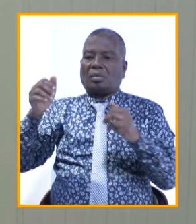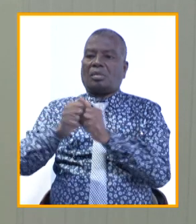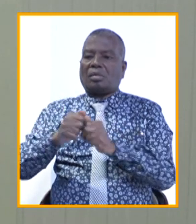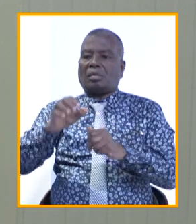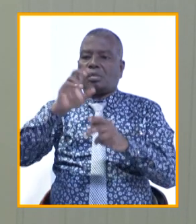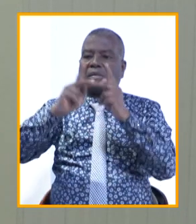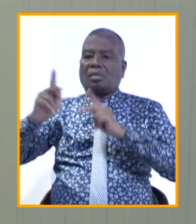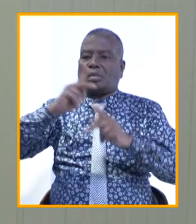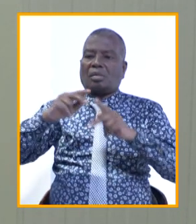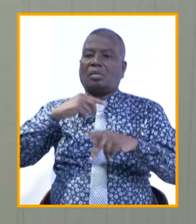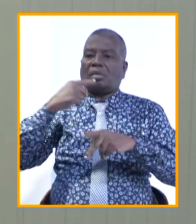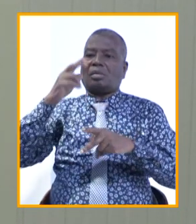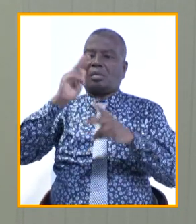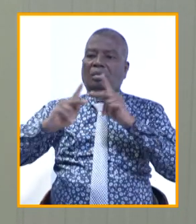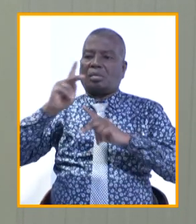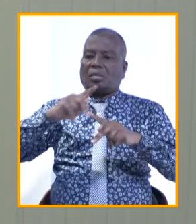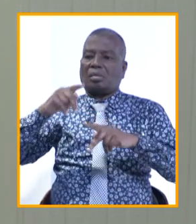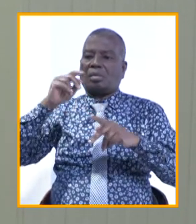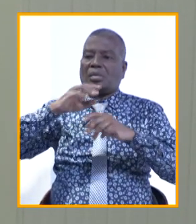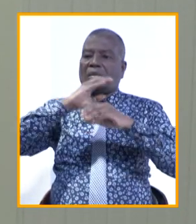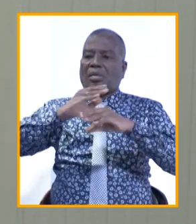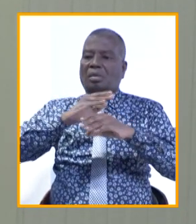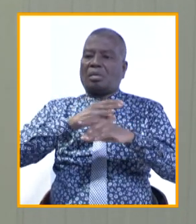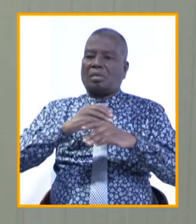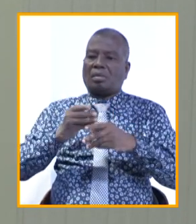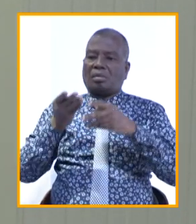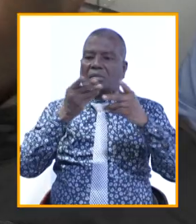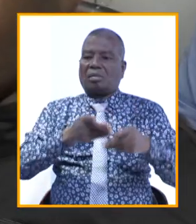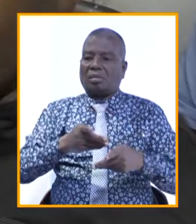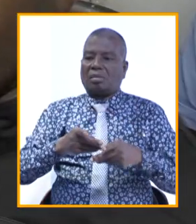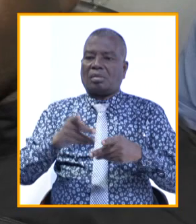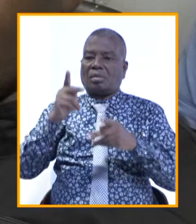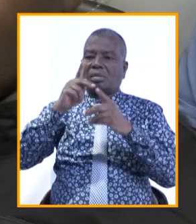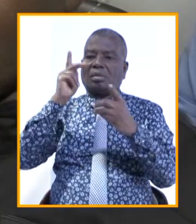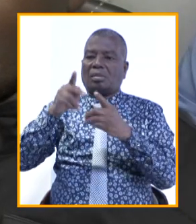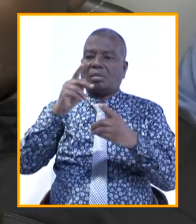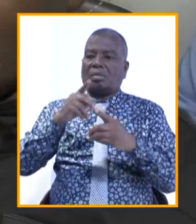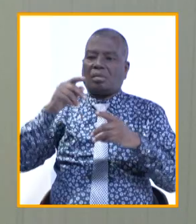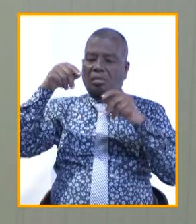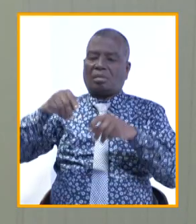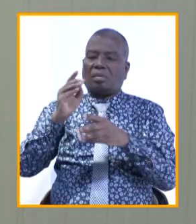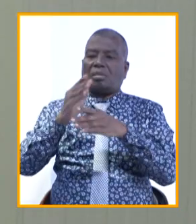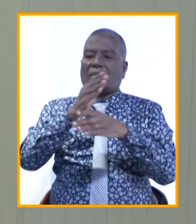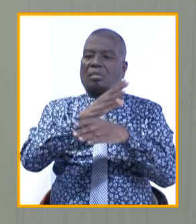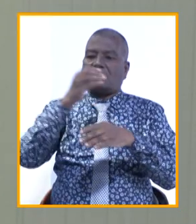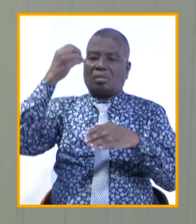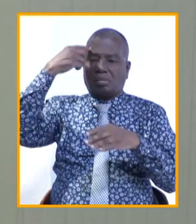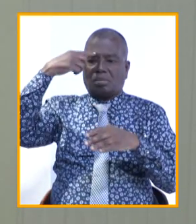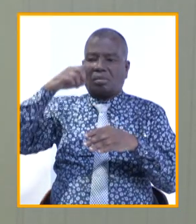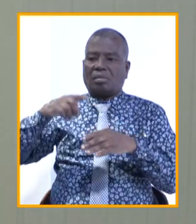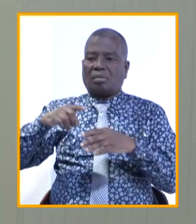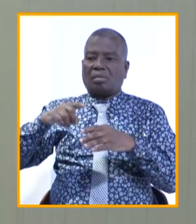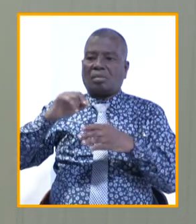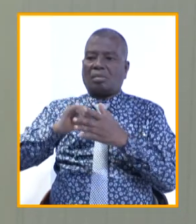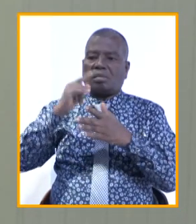la population, rassurer la population, mettre un dispositif au profit de la population. Dans les perspectives, c'est le